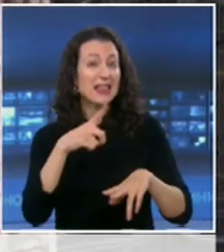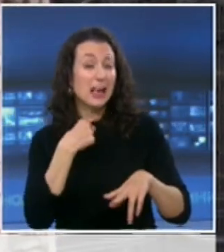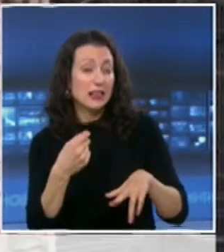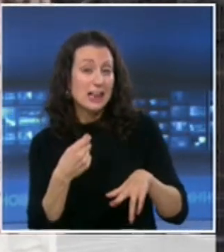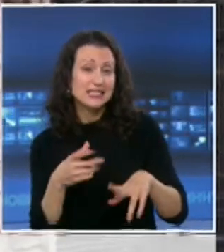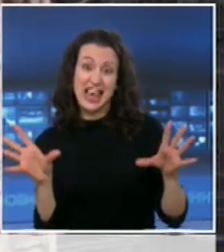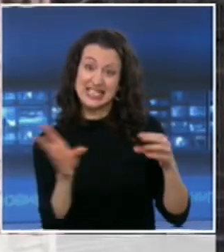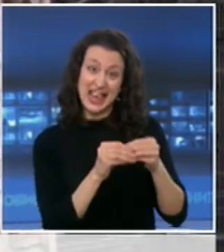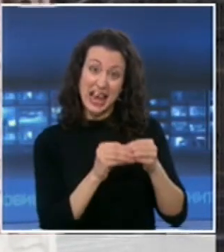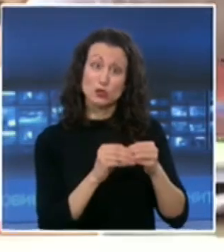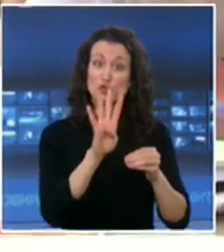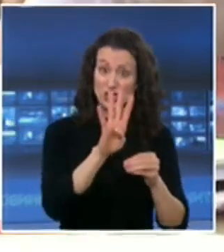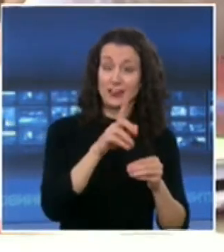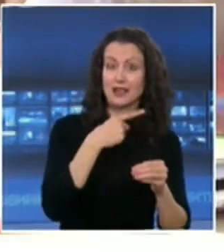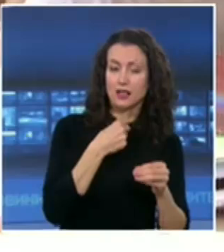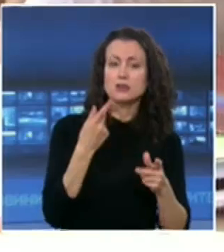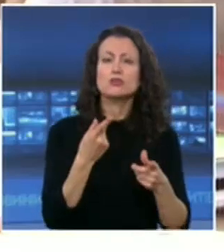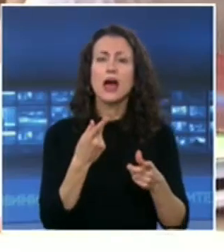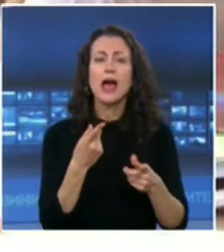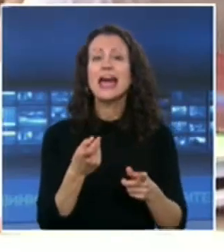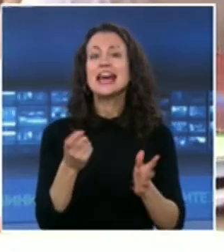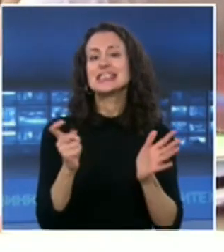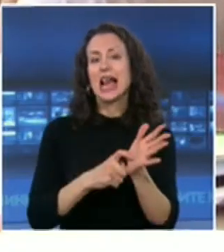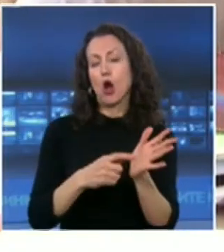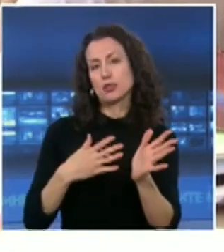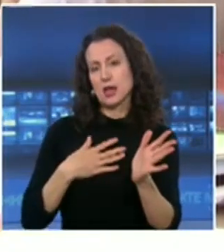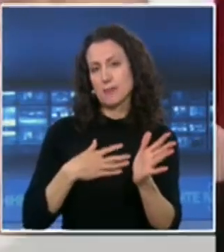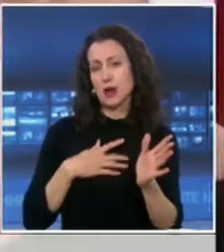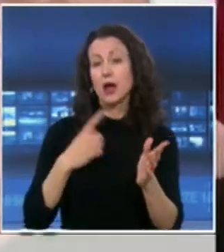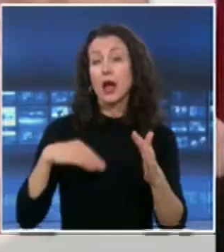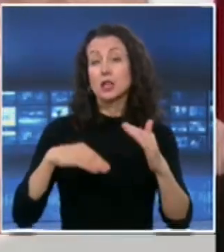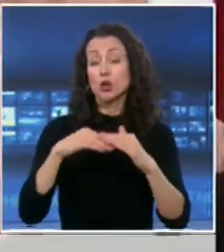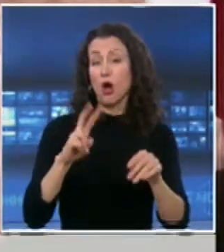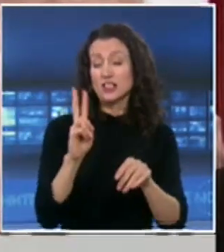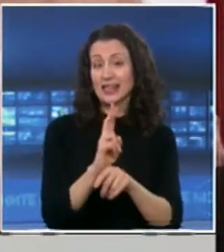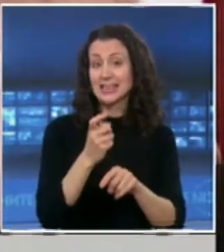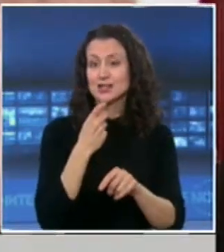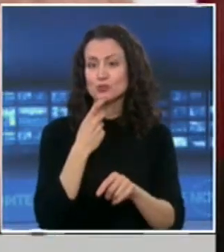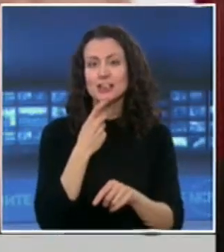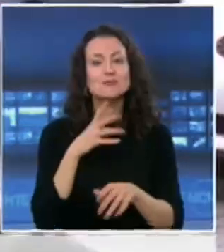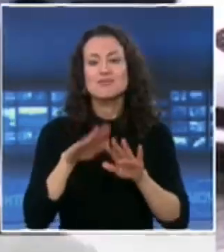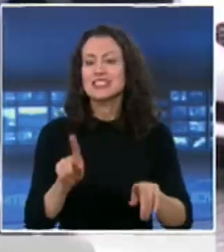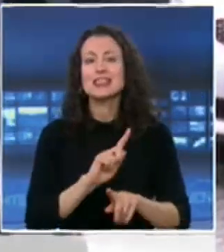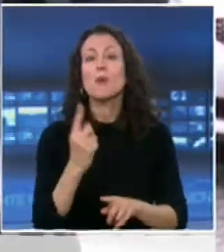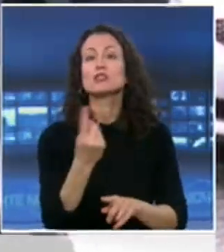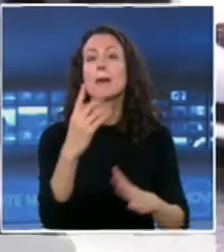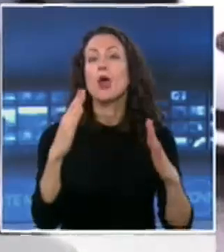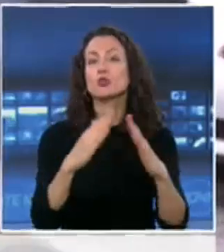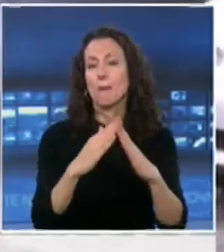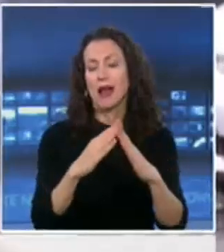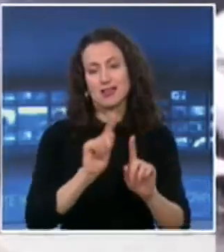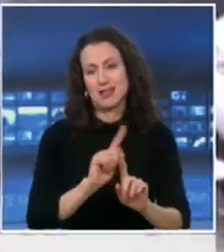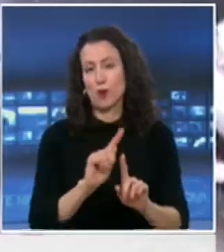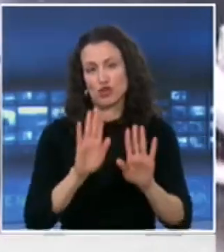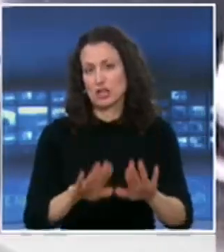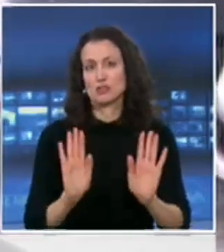закон до 12 години децата не следва да бъдат оставани сами от дома. Трудно е и за родителите,